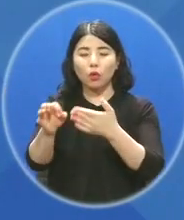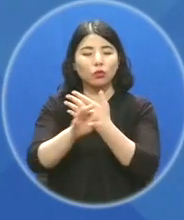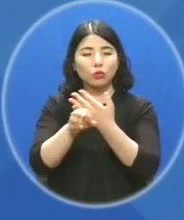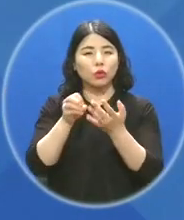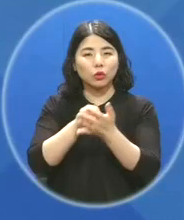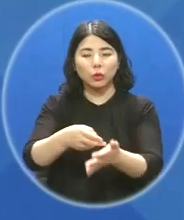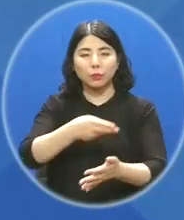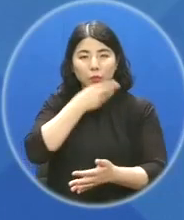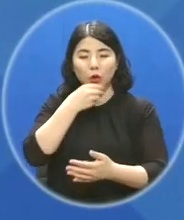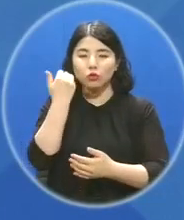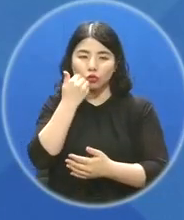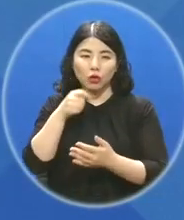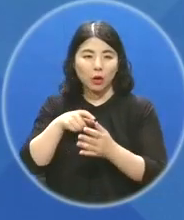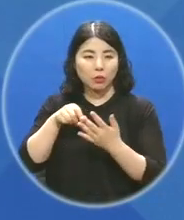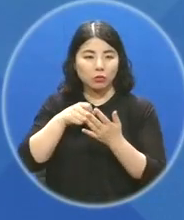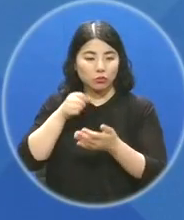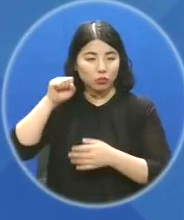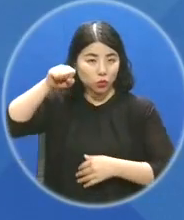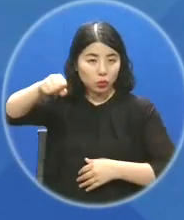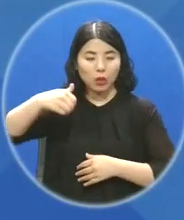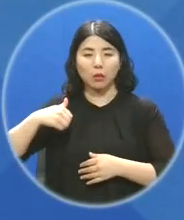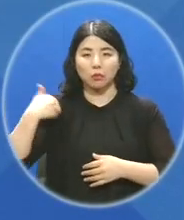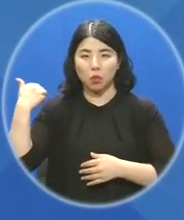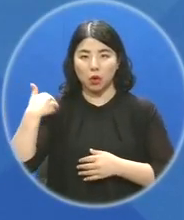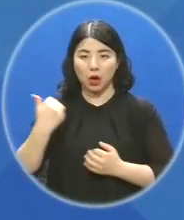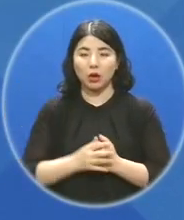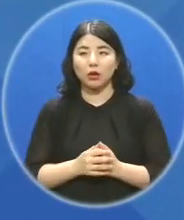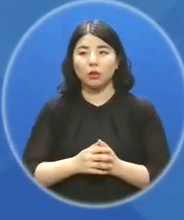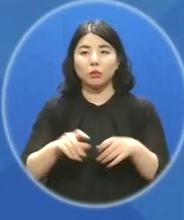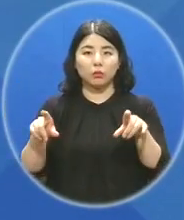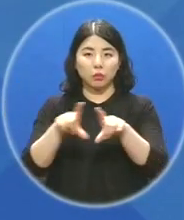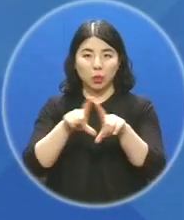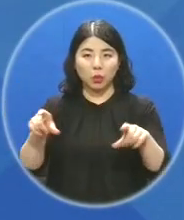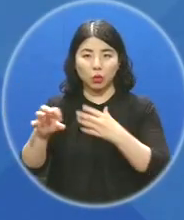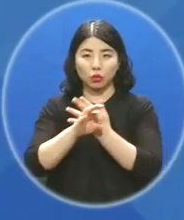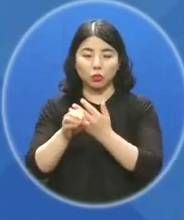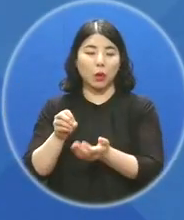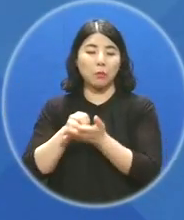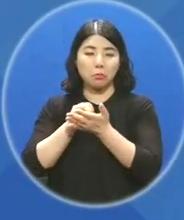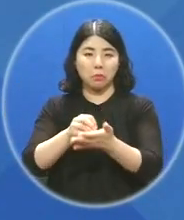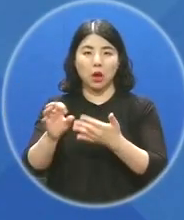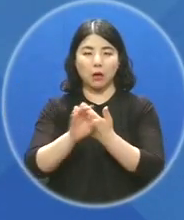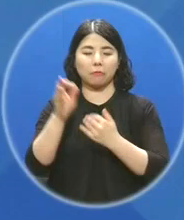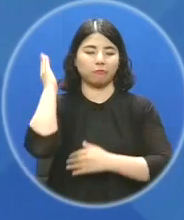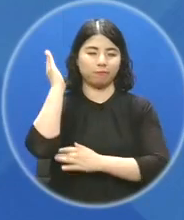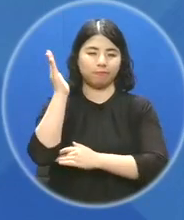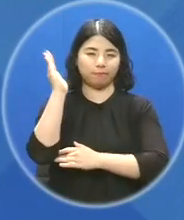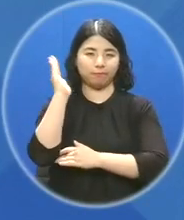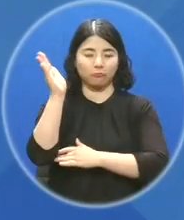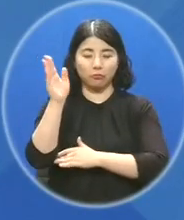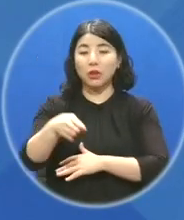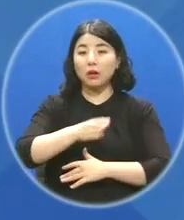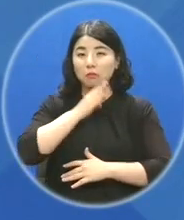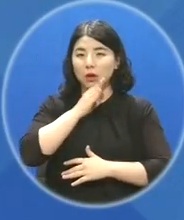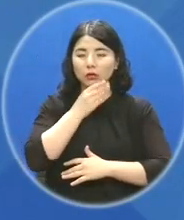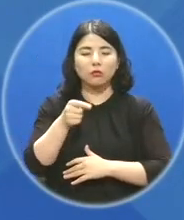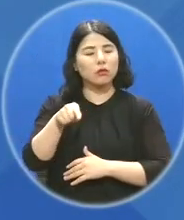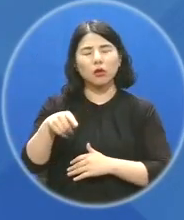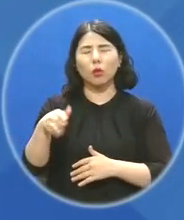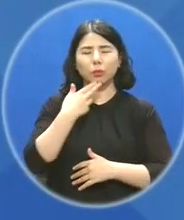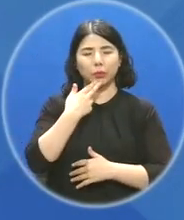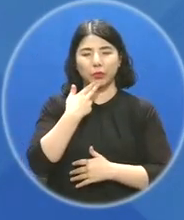모릅니다. 그다음에 통상적으로 이제 후보들이 나오면 정견 발표, 네. 내가 이런 거 하겠다라고 얘기하는데 그게